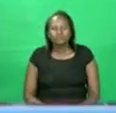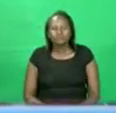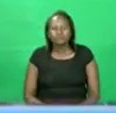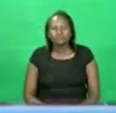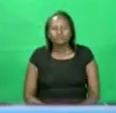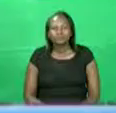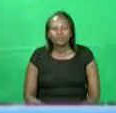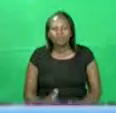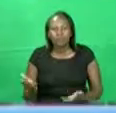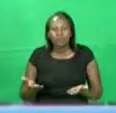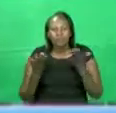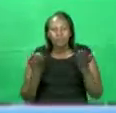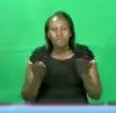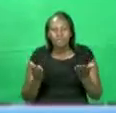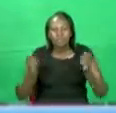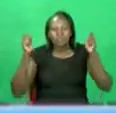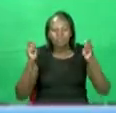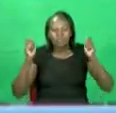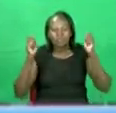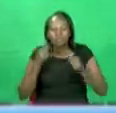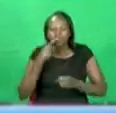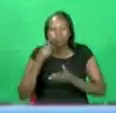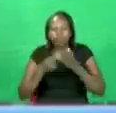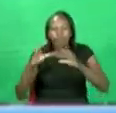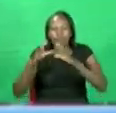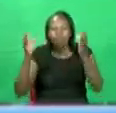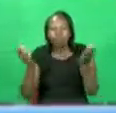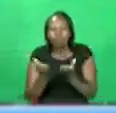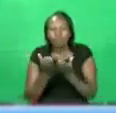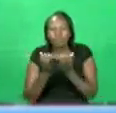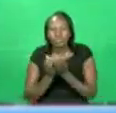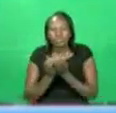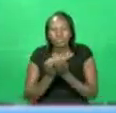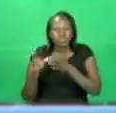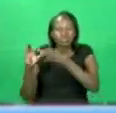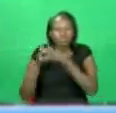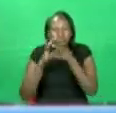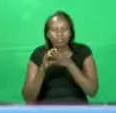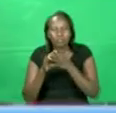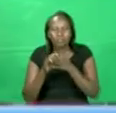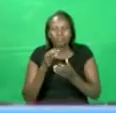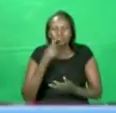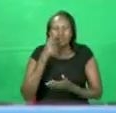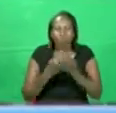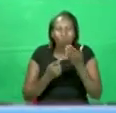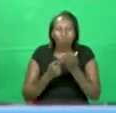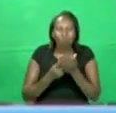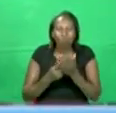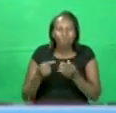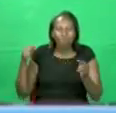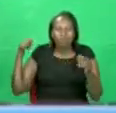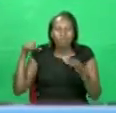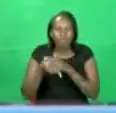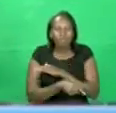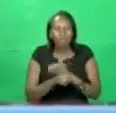Huku wakiwa wamebeba mabango ya kuikashifu kampuni inayodaiwa kuhusika katika swala hili, walifululiza hadi katika